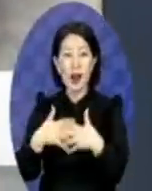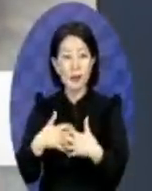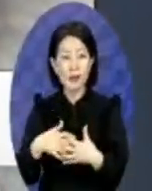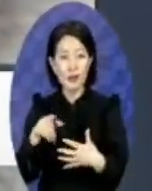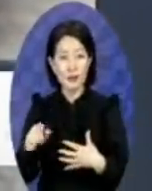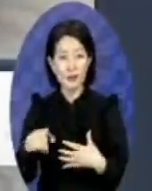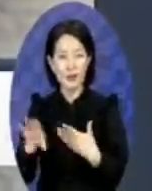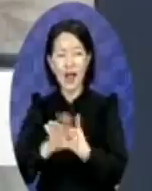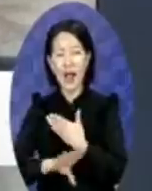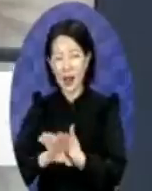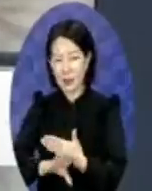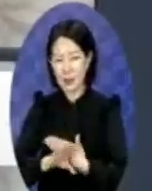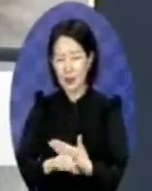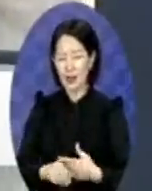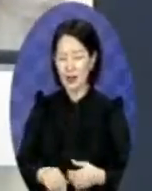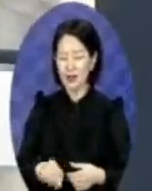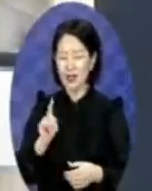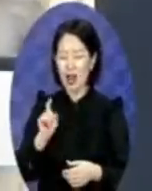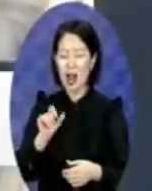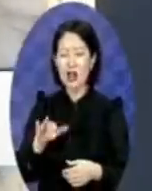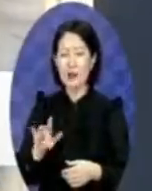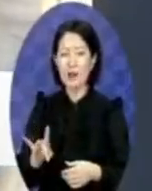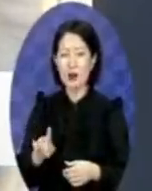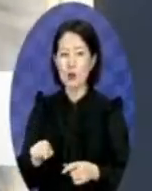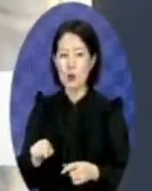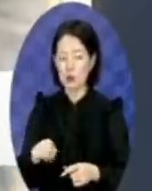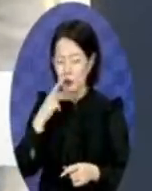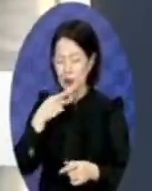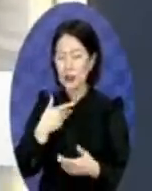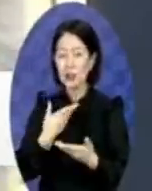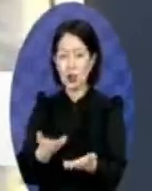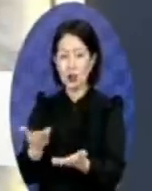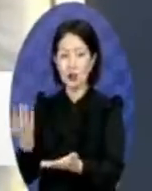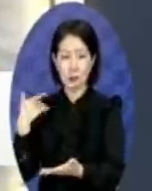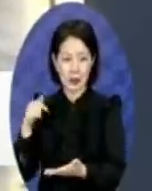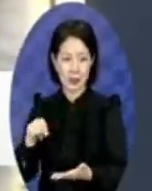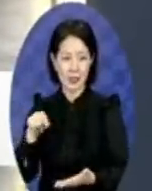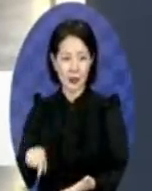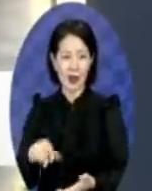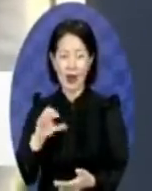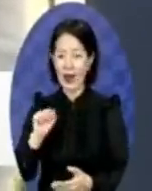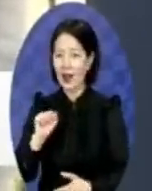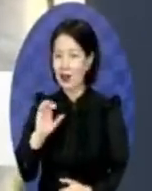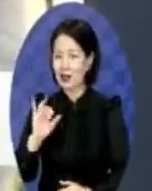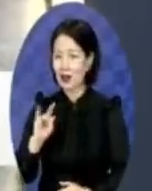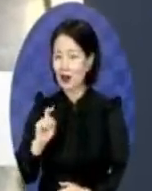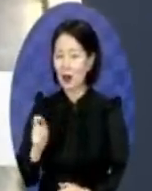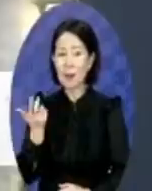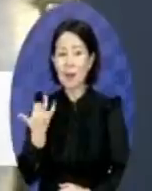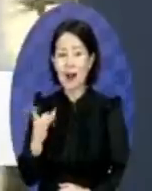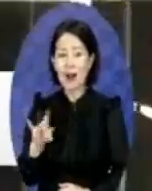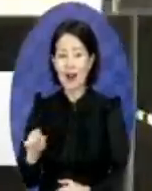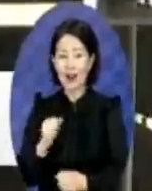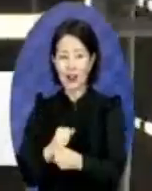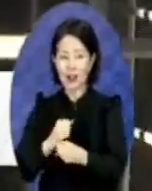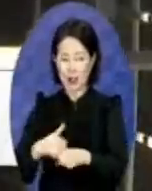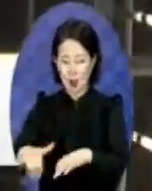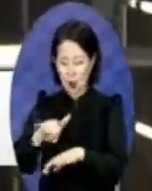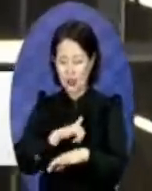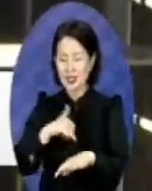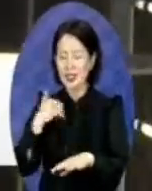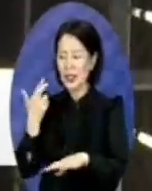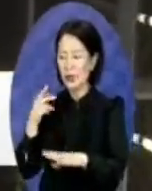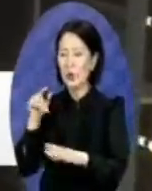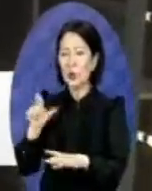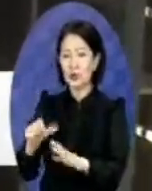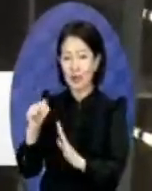бас хамгаалах нэг одоо хэлбэр юм а гэдэг мэдээлэл өгжүүлсэн. Тэгэхээр яг тухайн одоо асарх байранд ажиллаж байгаа улсын байцагчийн тайлбар